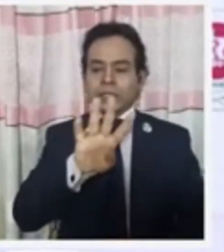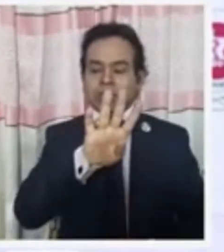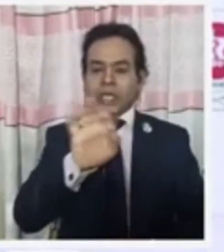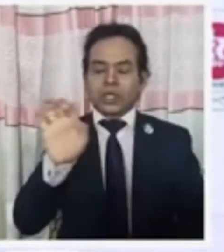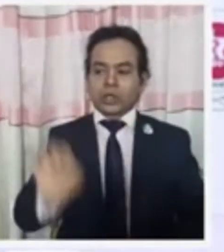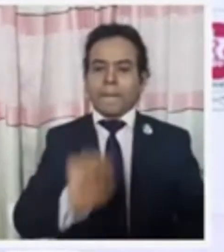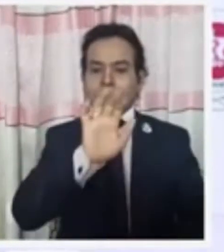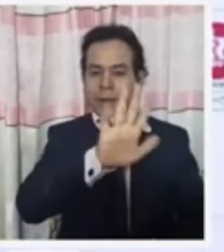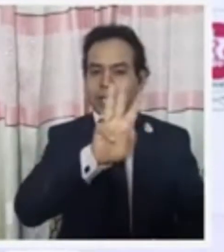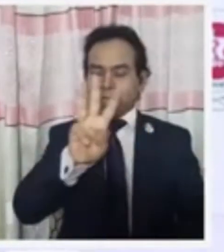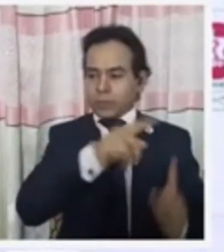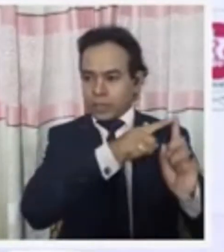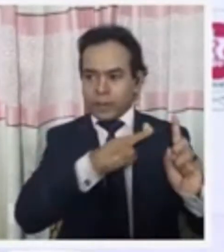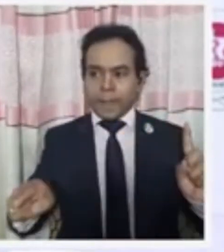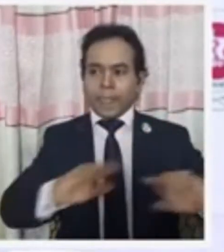13,988টি।